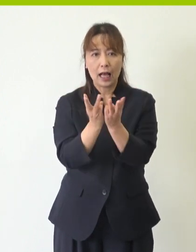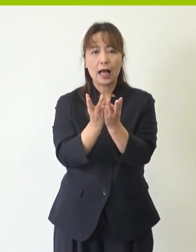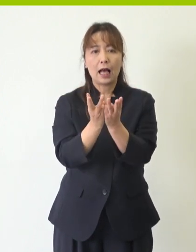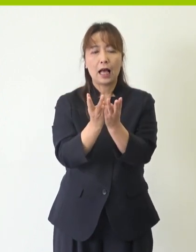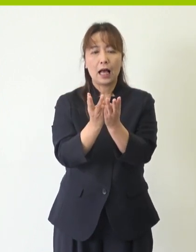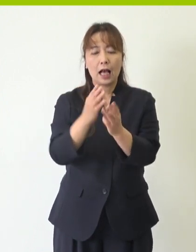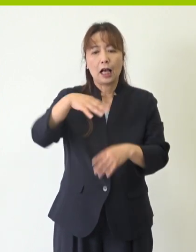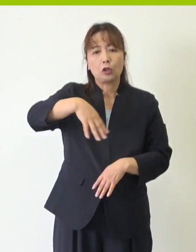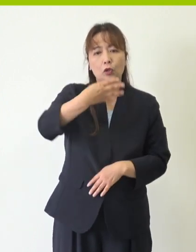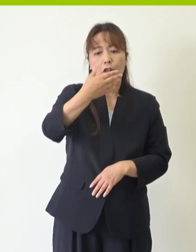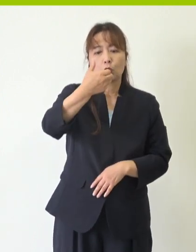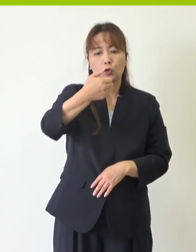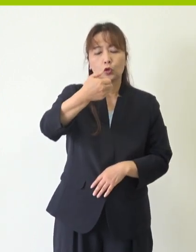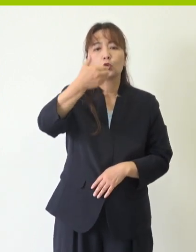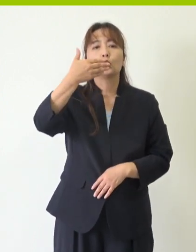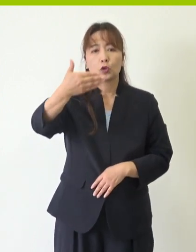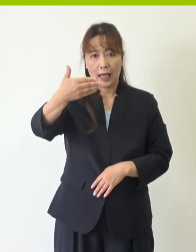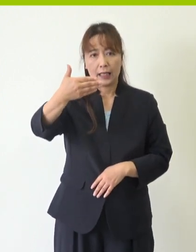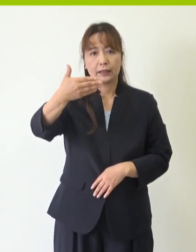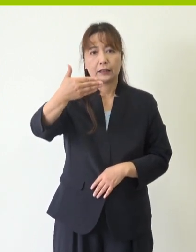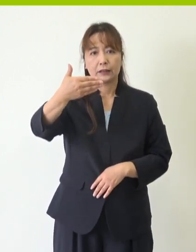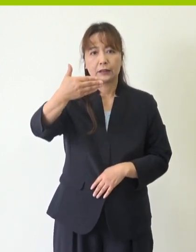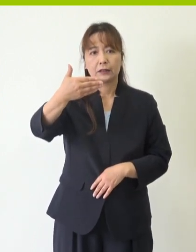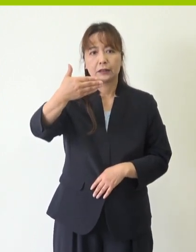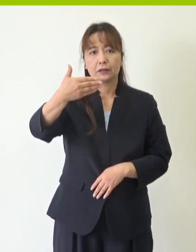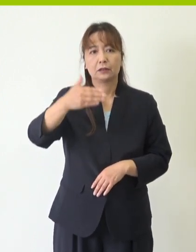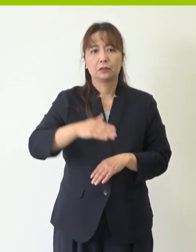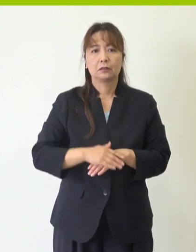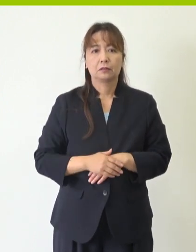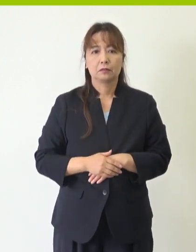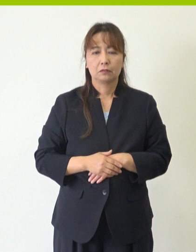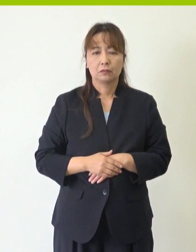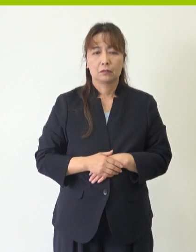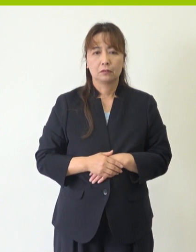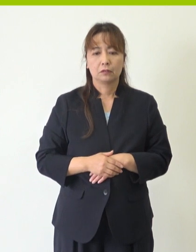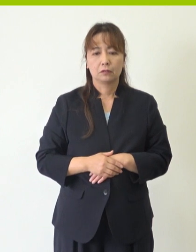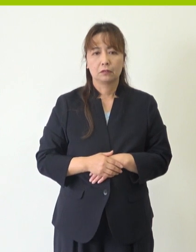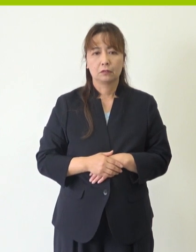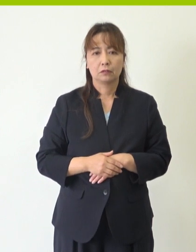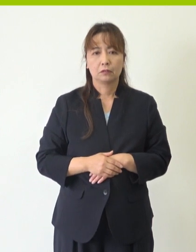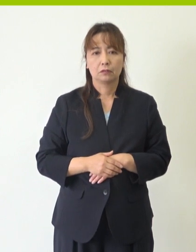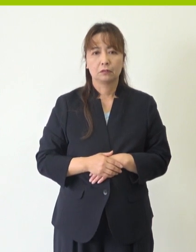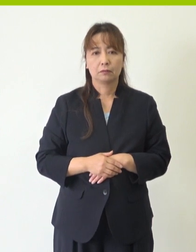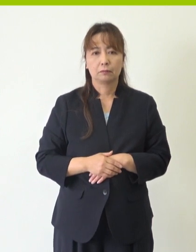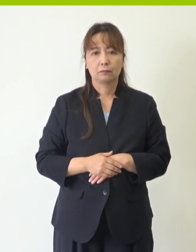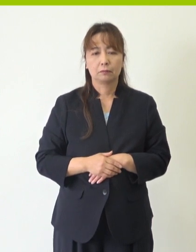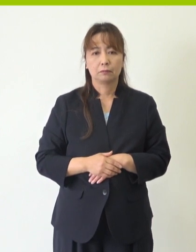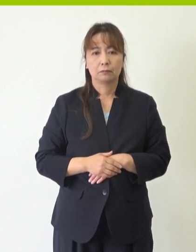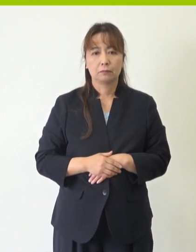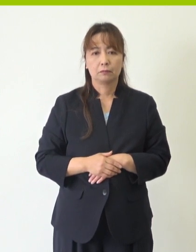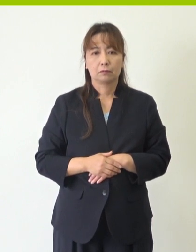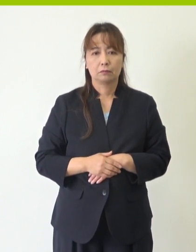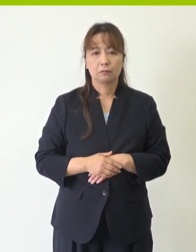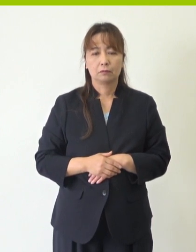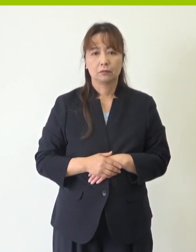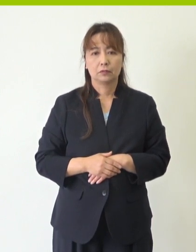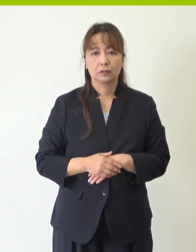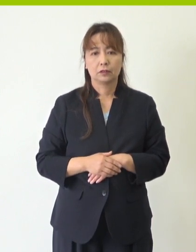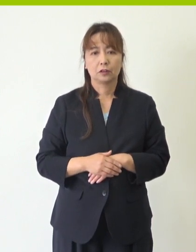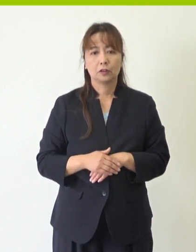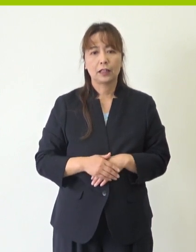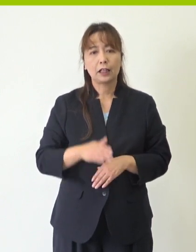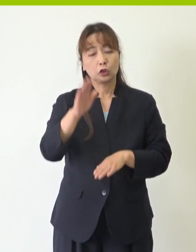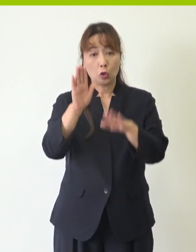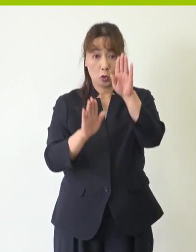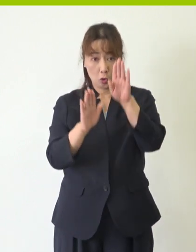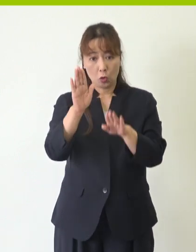ええ459件ということでございましたまああのそういった中